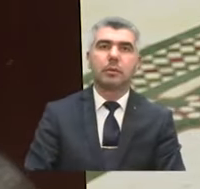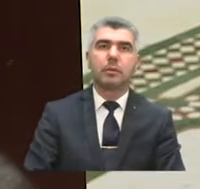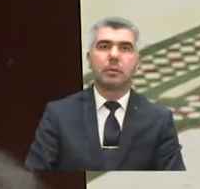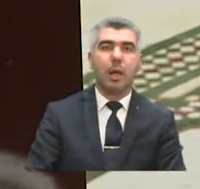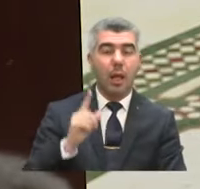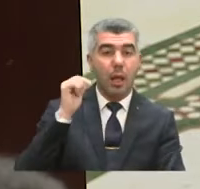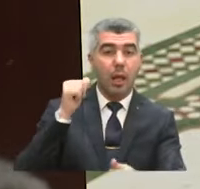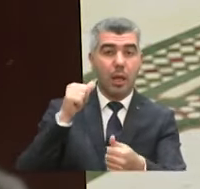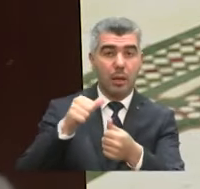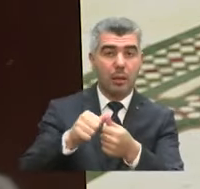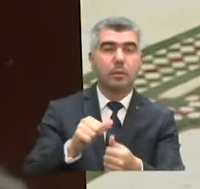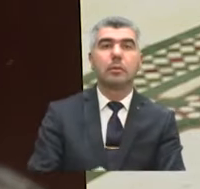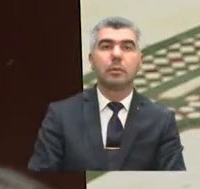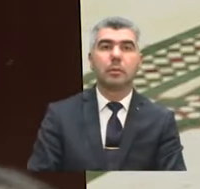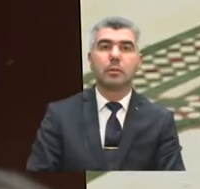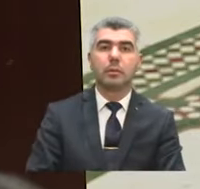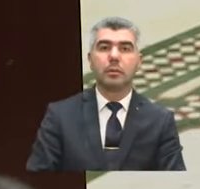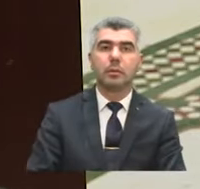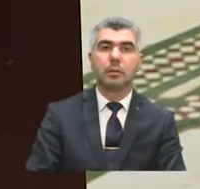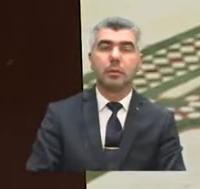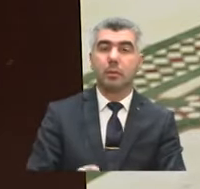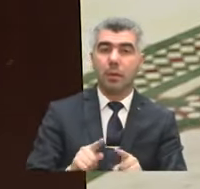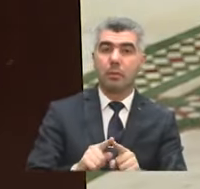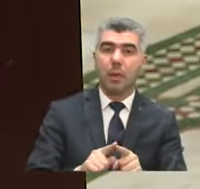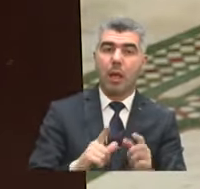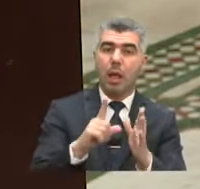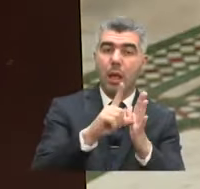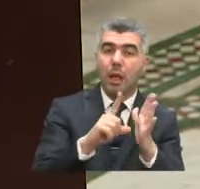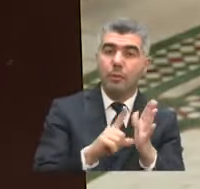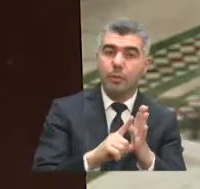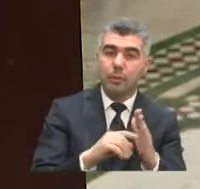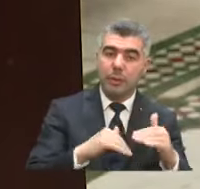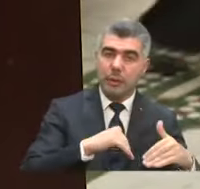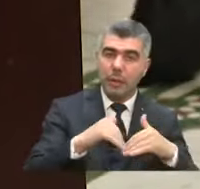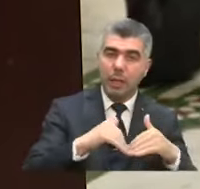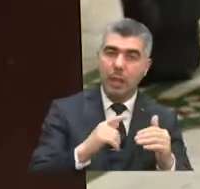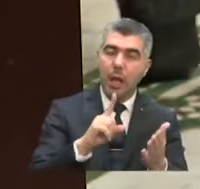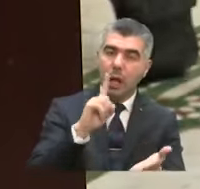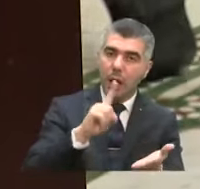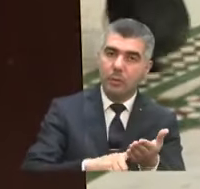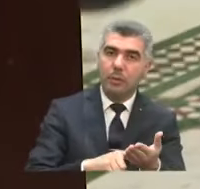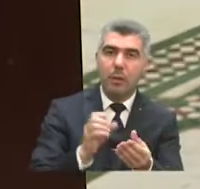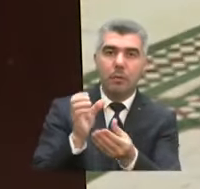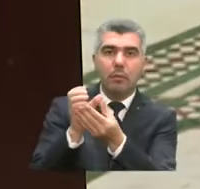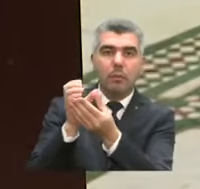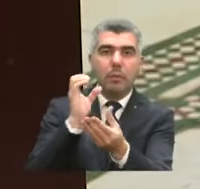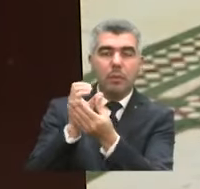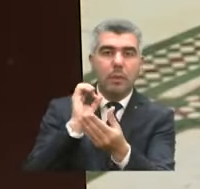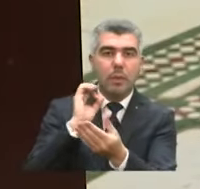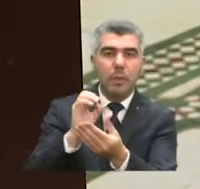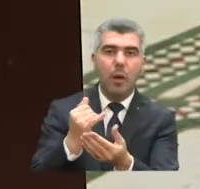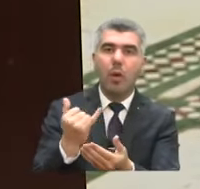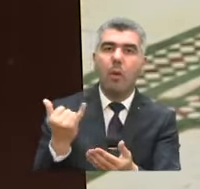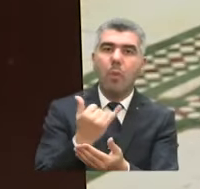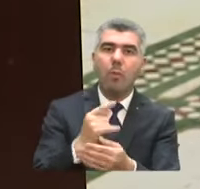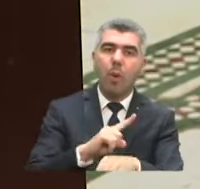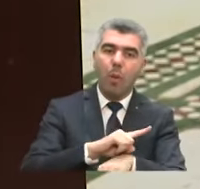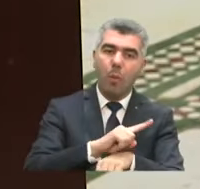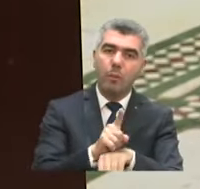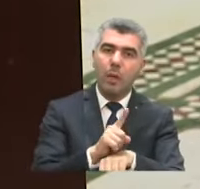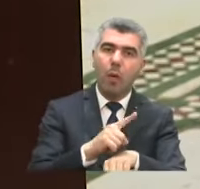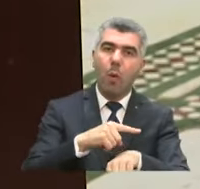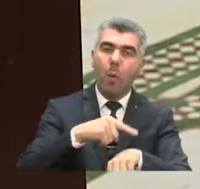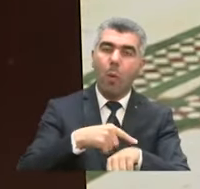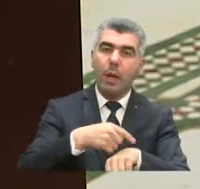وللتذكير، فإن مدونة السير تتنص على إلزامية توفر الحافلات على جهاز قياس وتسجيل السرعة ووقت